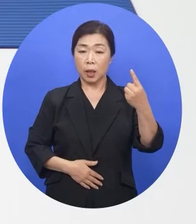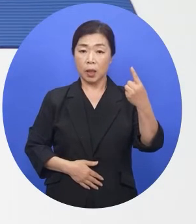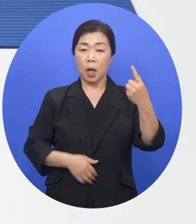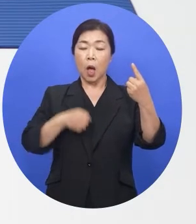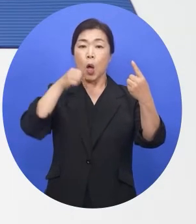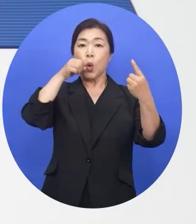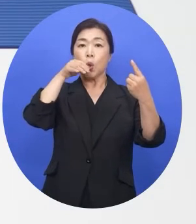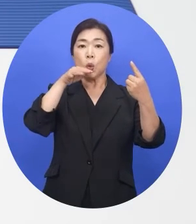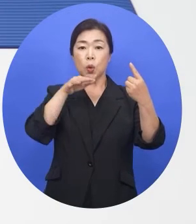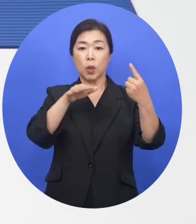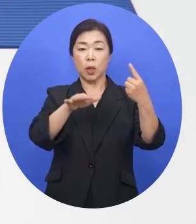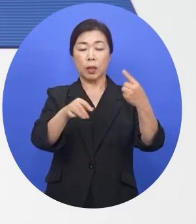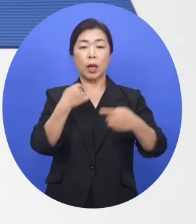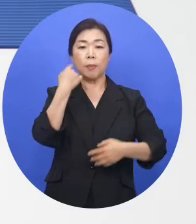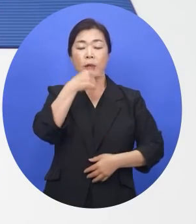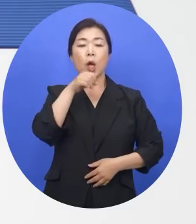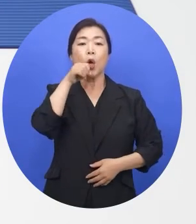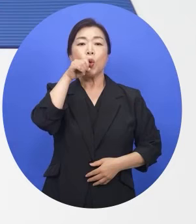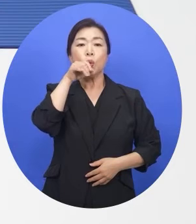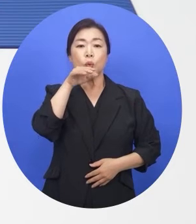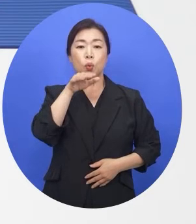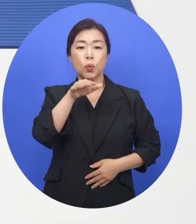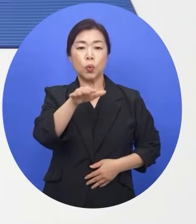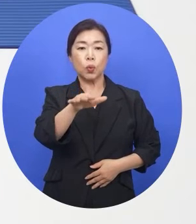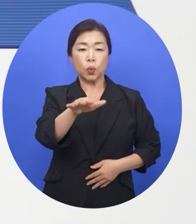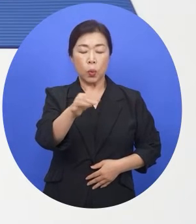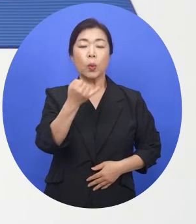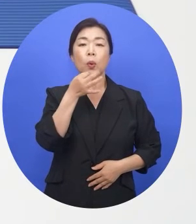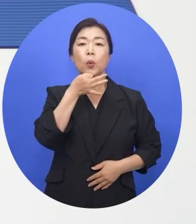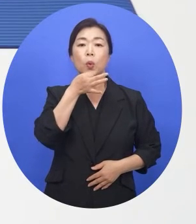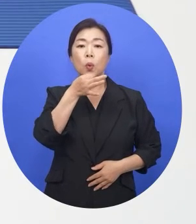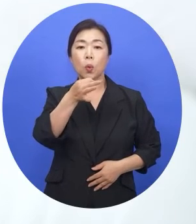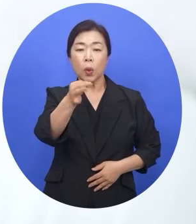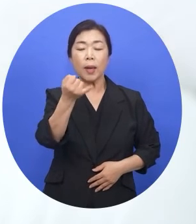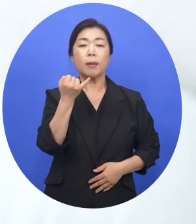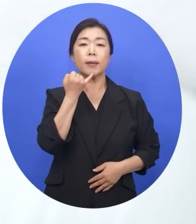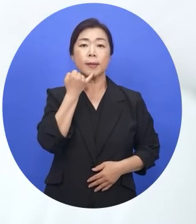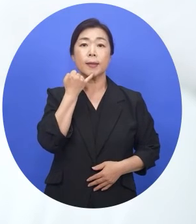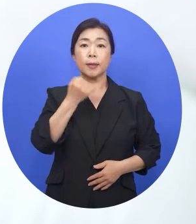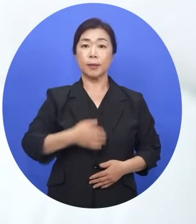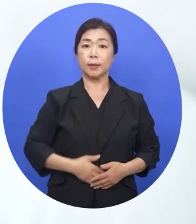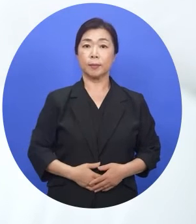숨을 내쉴 때 쉬 소리를 내어도 좋습니다.